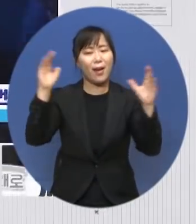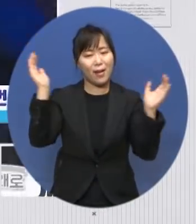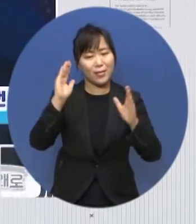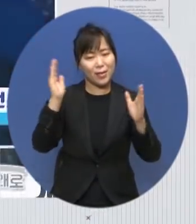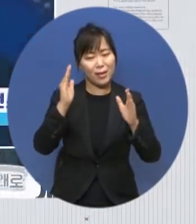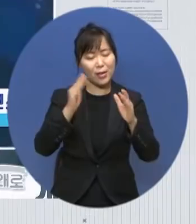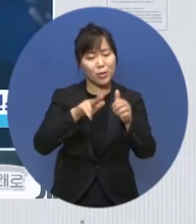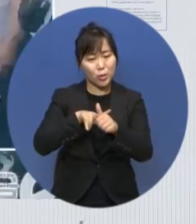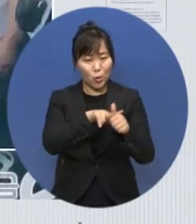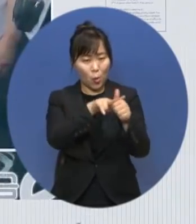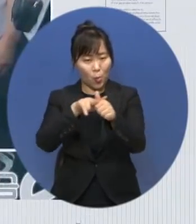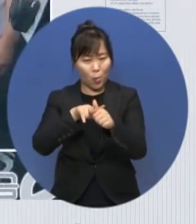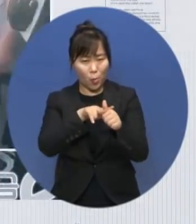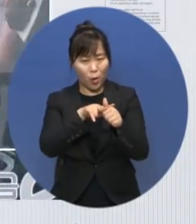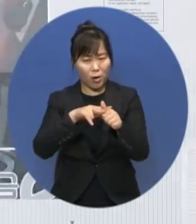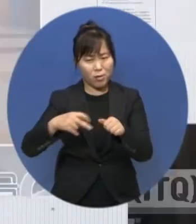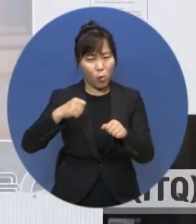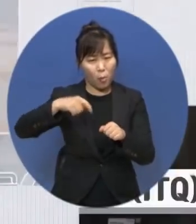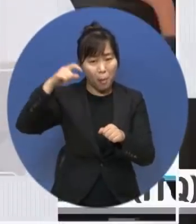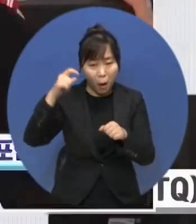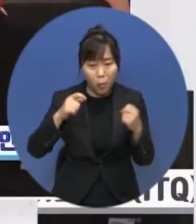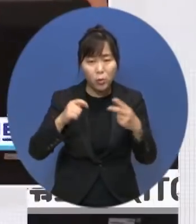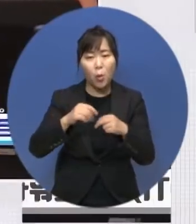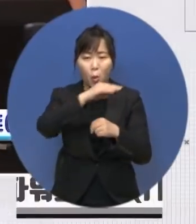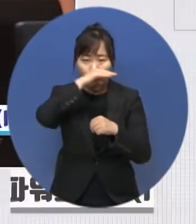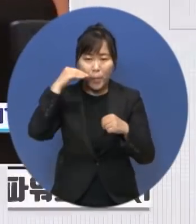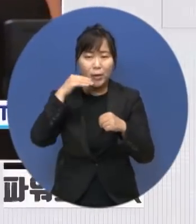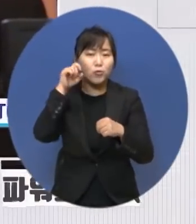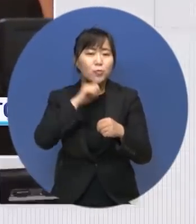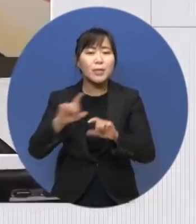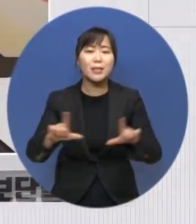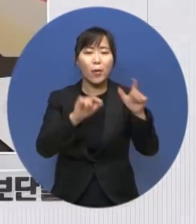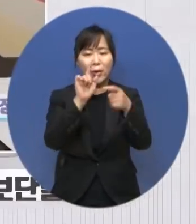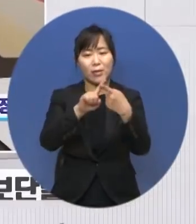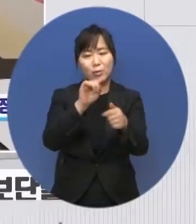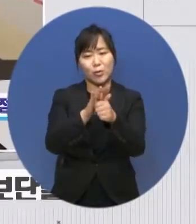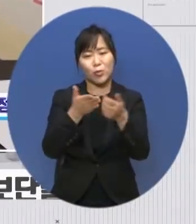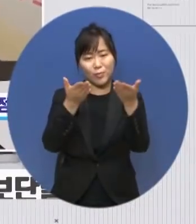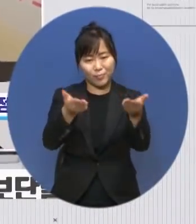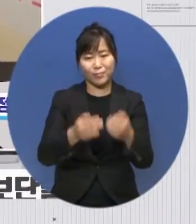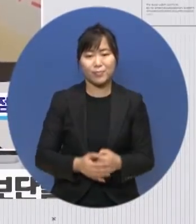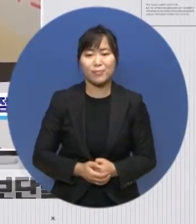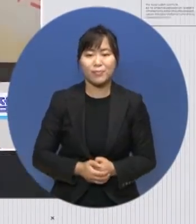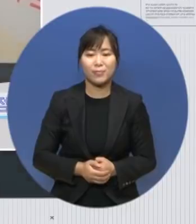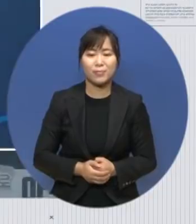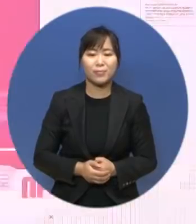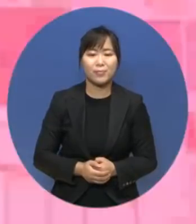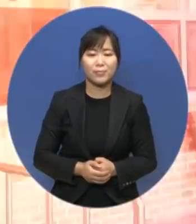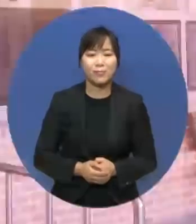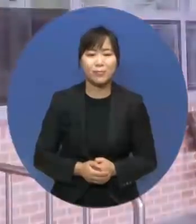학생의 정보화 역량을 강화하고 건전한 여가 생활을 지원하고 있습니다.